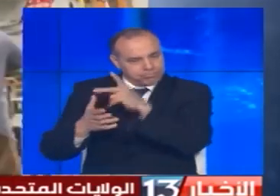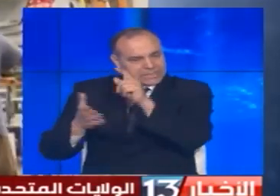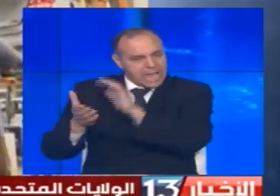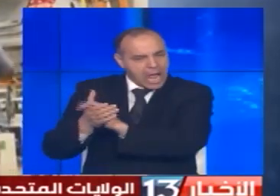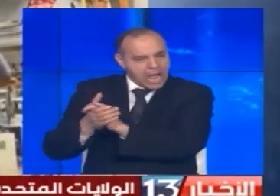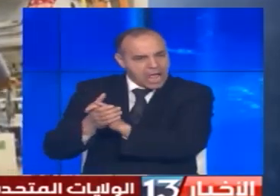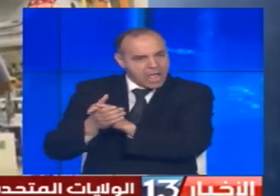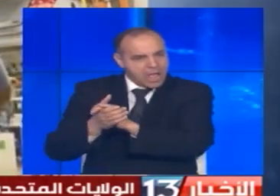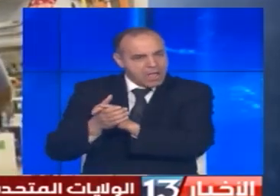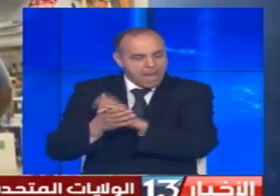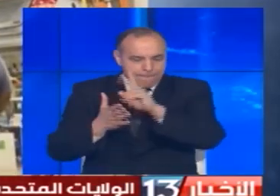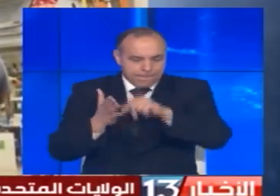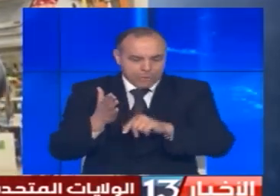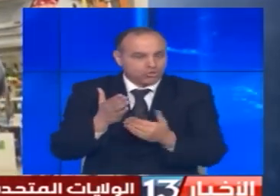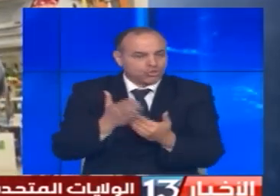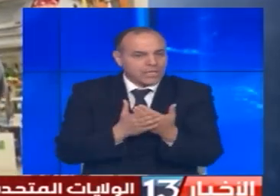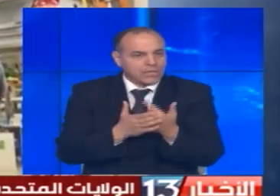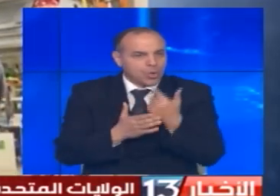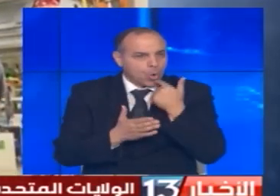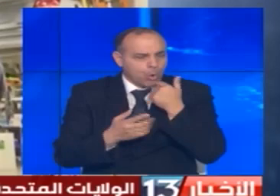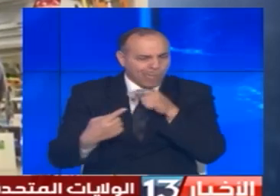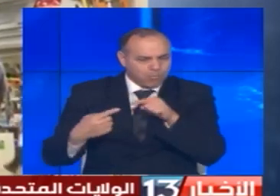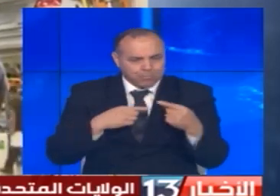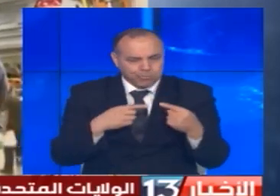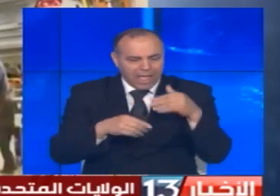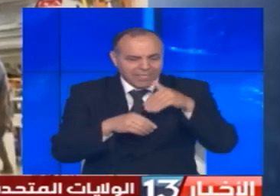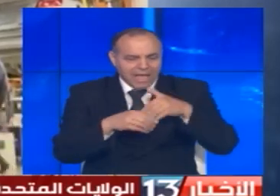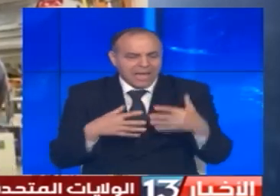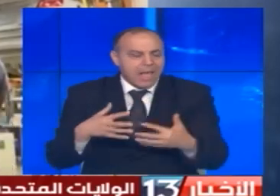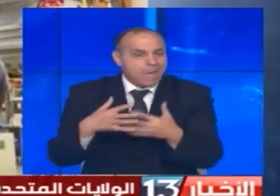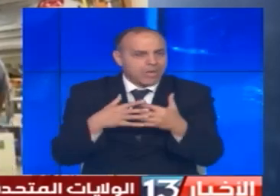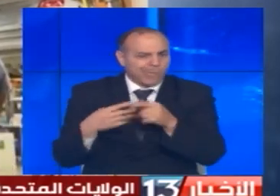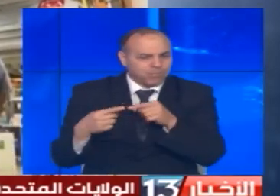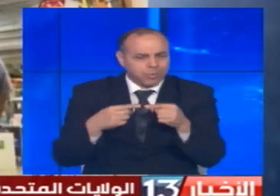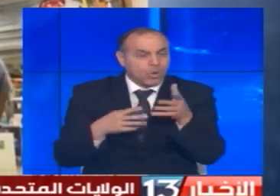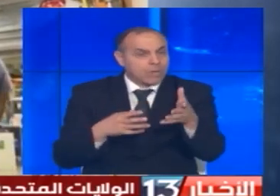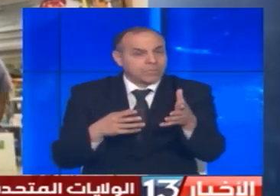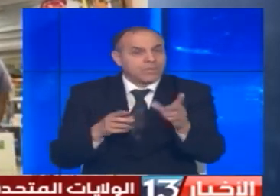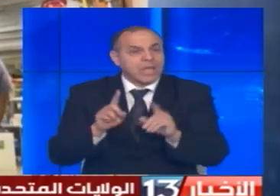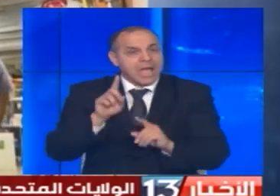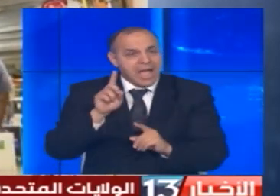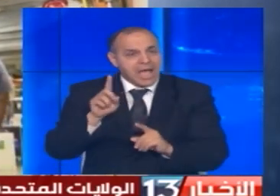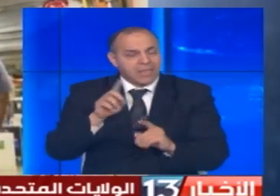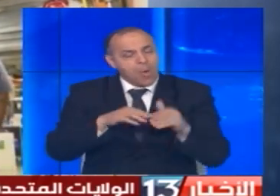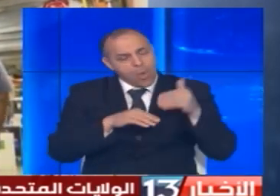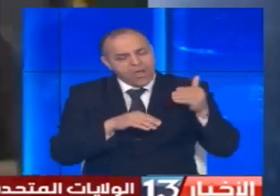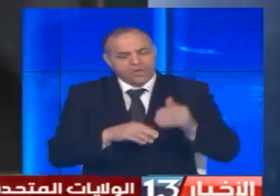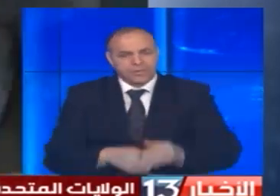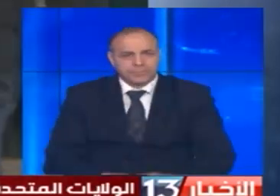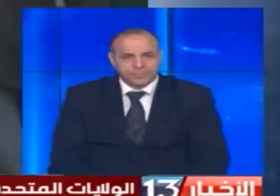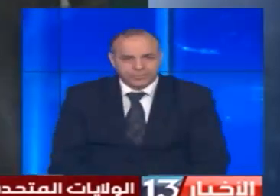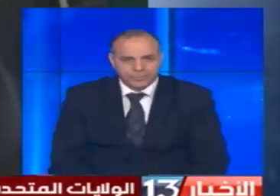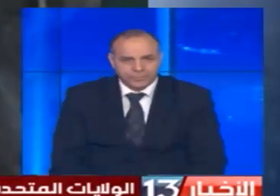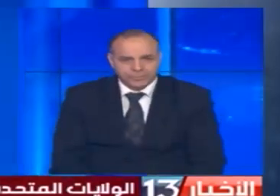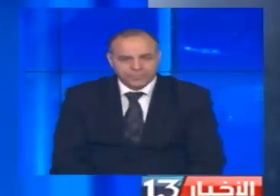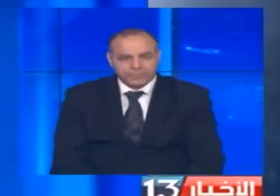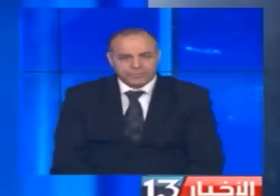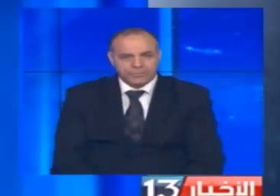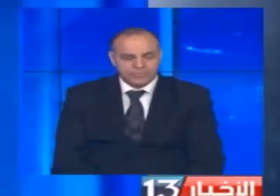الحقيقيين. المرسوم الجديد أثار جدلا داخل الولايات المتحدة الأمريكية وخارجها.